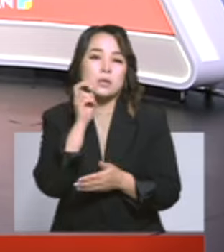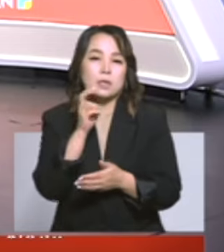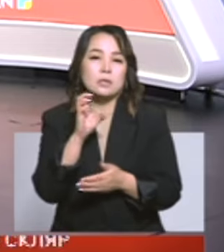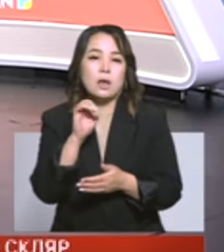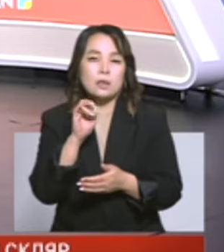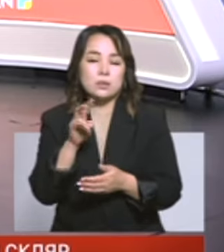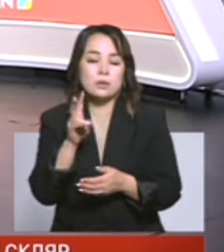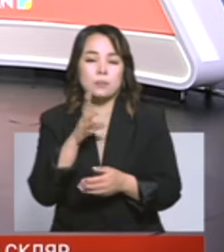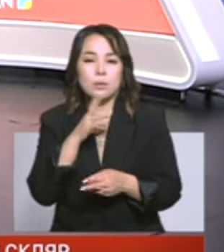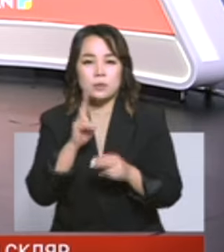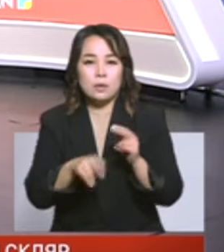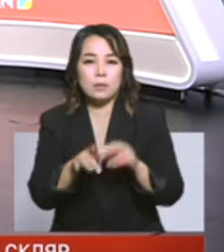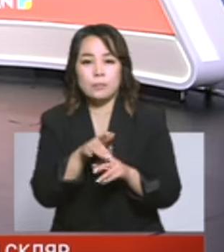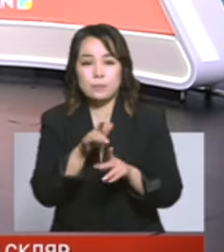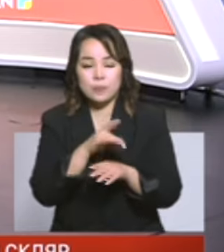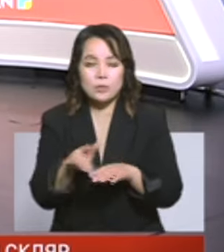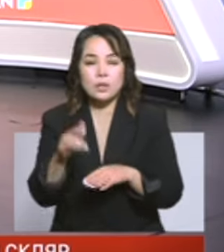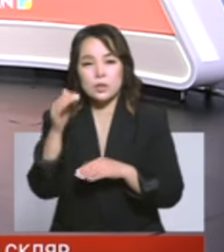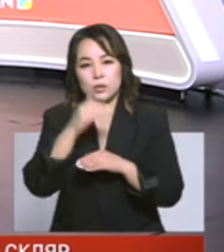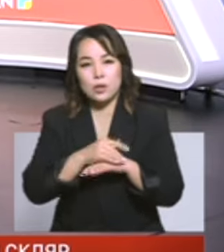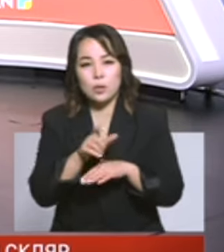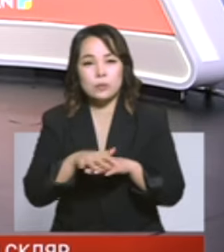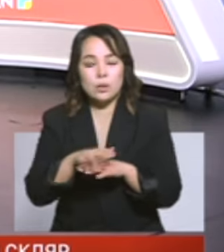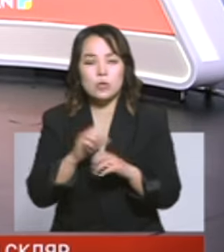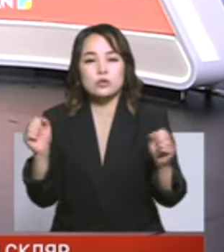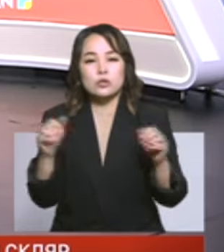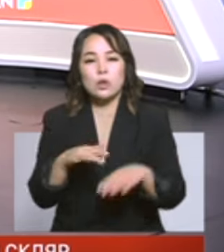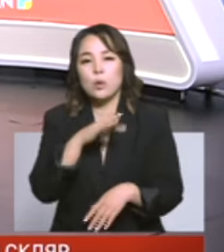тез таусылып, кешкі уақытқа да көрермен көп жиналды.